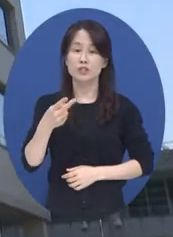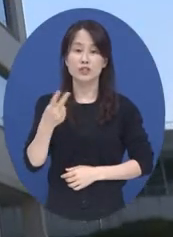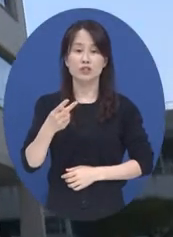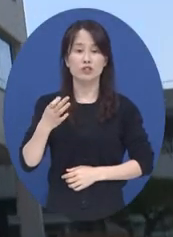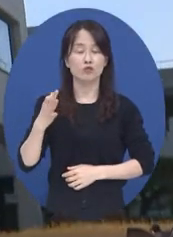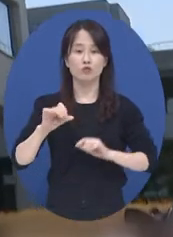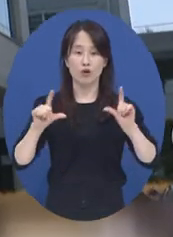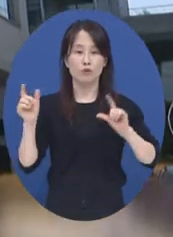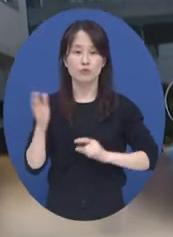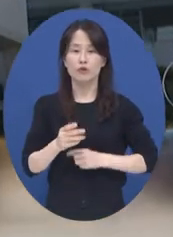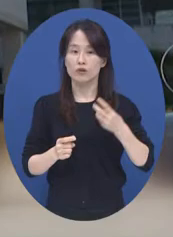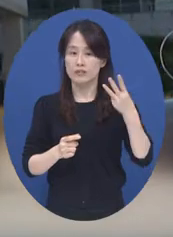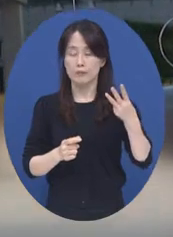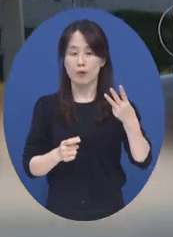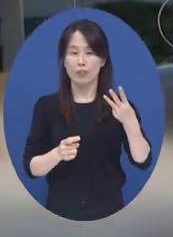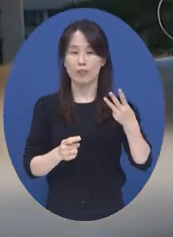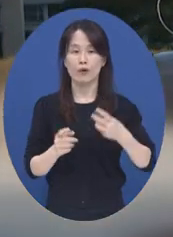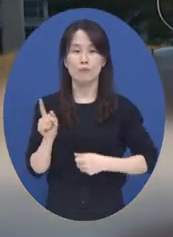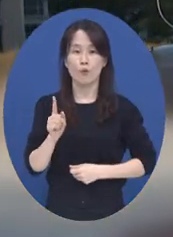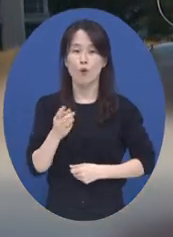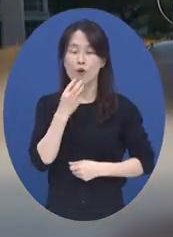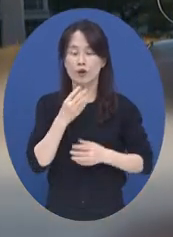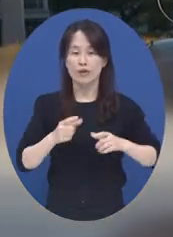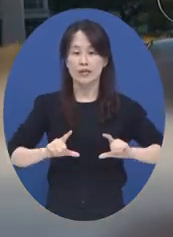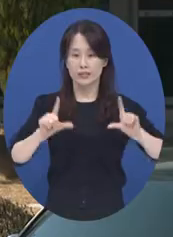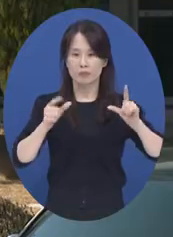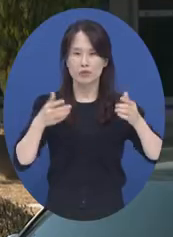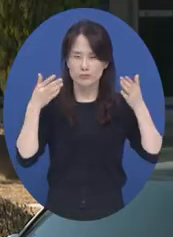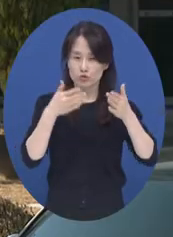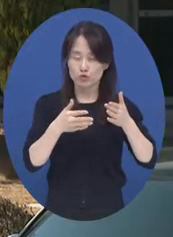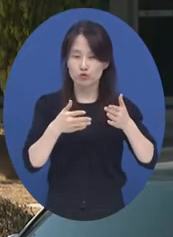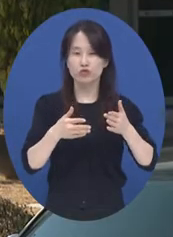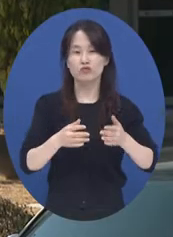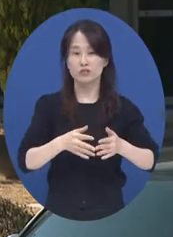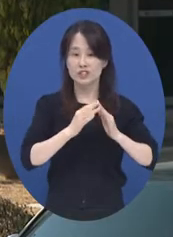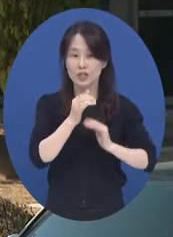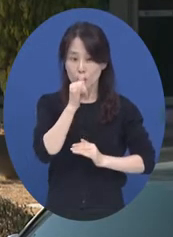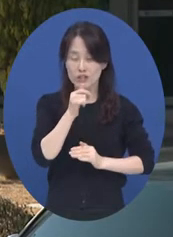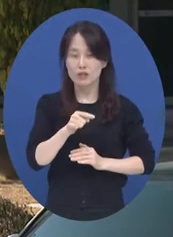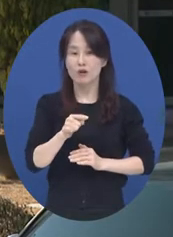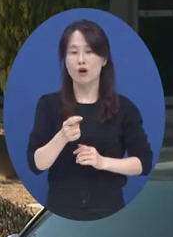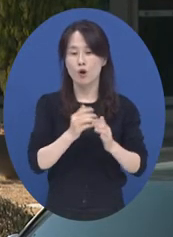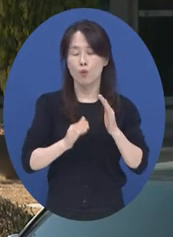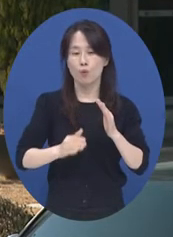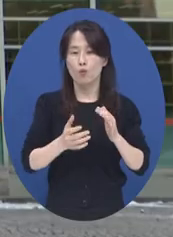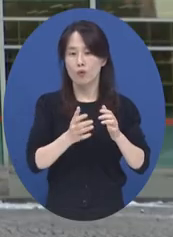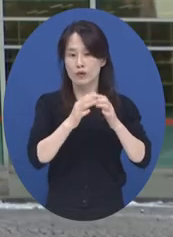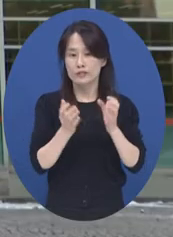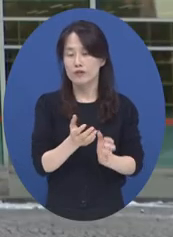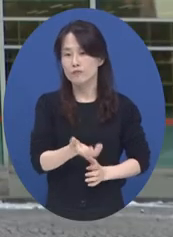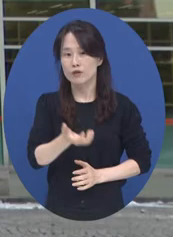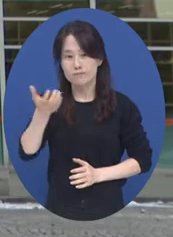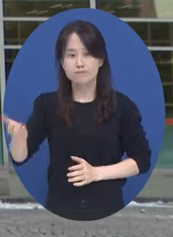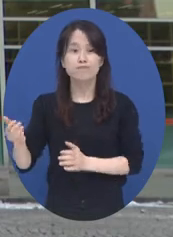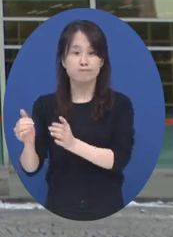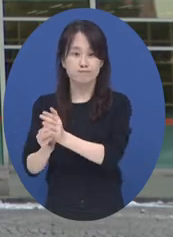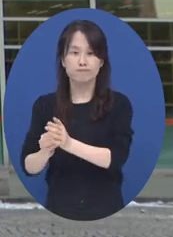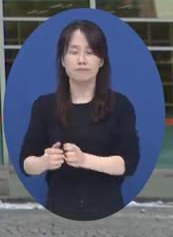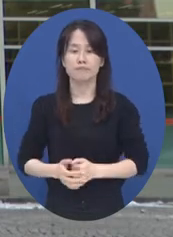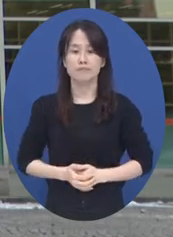경기도는 2019년부터 총 3차례에 걸쳐 경기 남부에 집중된 공공기관을 경기 동부와 북부 지역으로 이전을